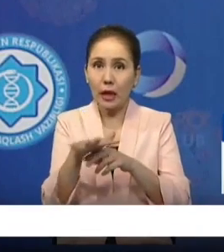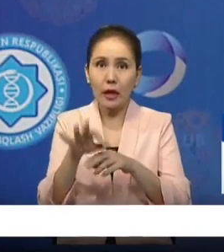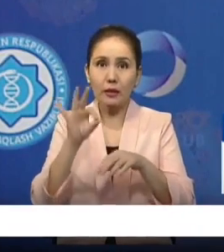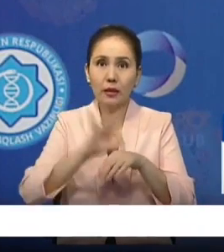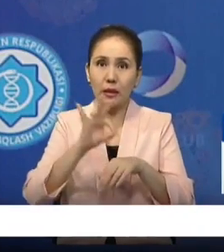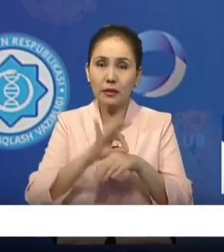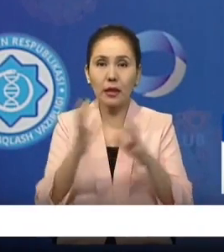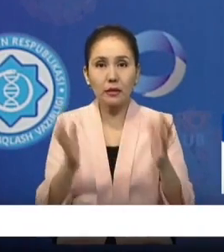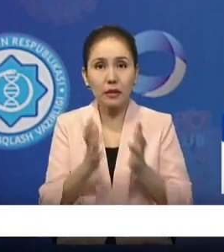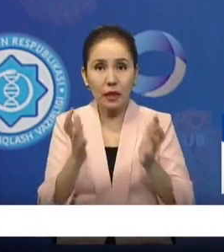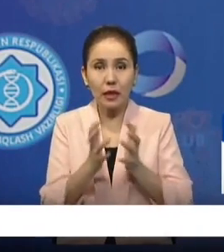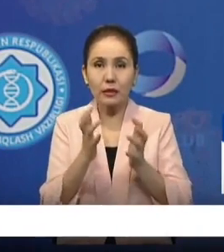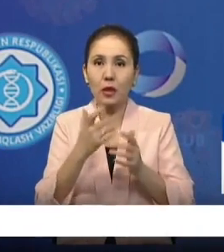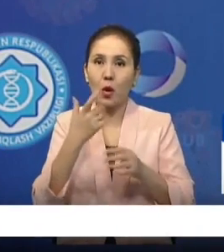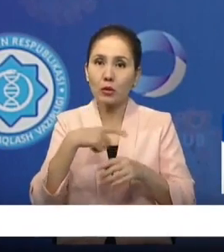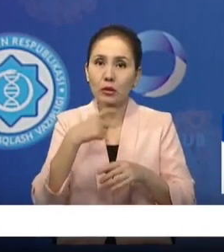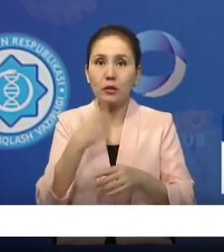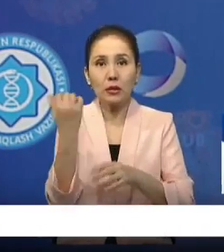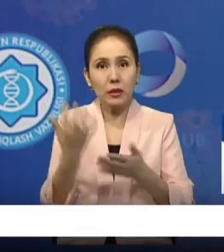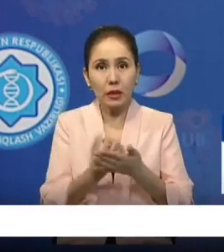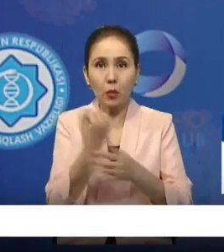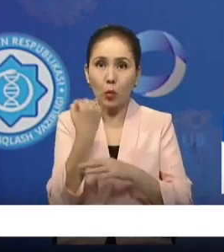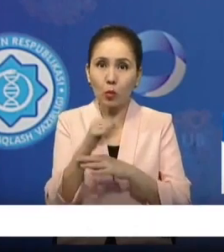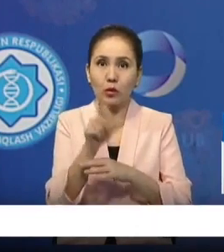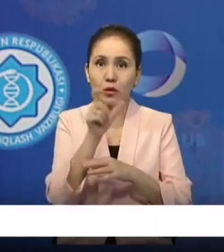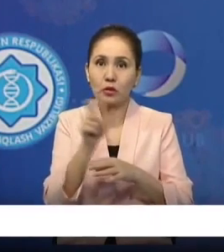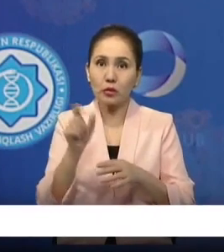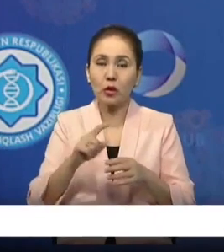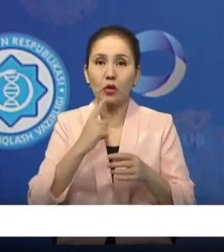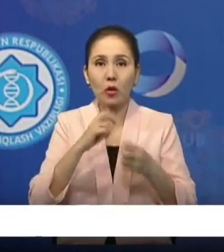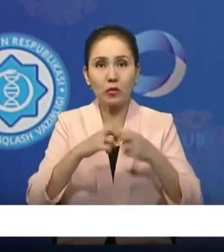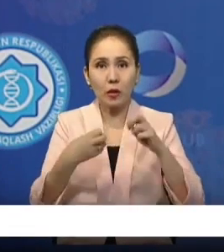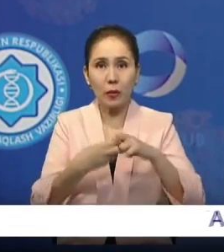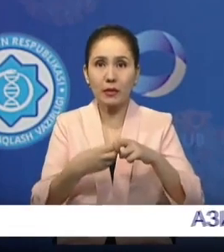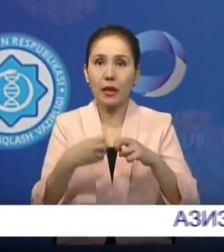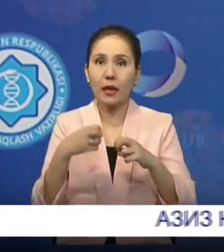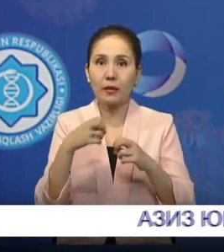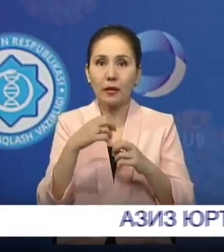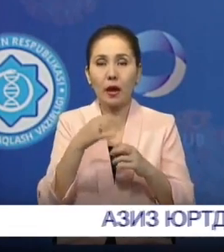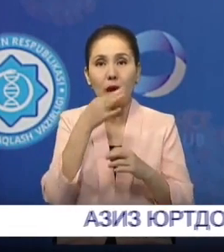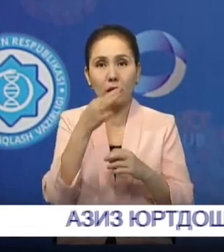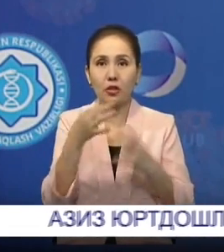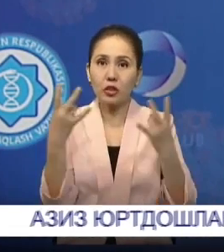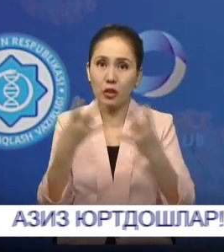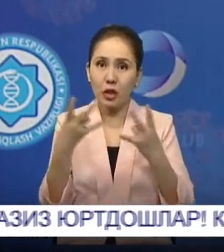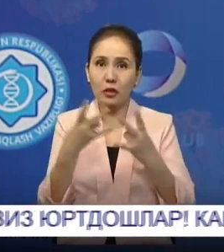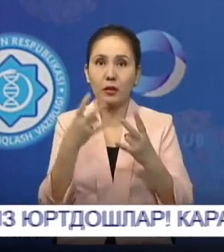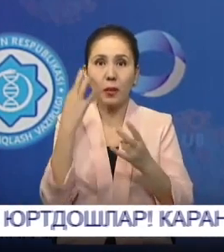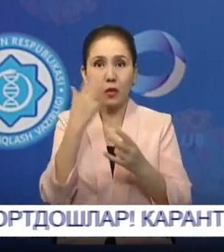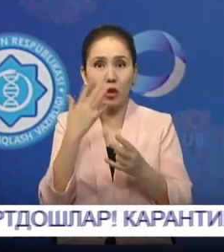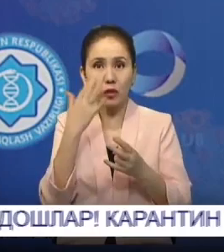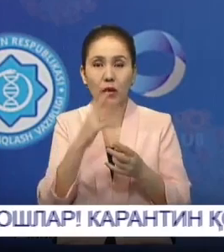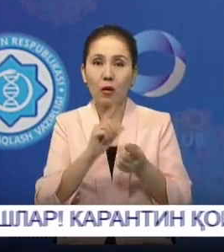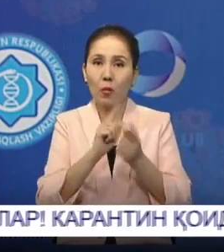коронавирустан сақланыш, оны еңгіп, өтіш инсаният алдыды тұрген долзарып асоси мәсірлілерден ва айчкереки тон манадагі